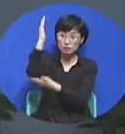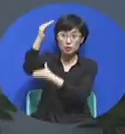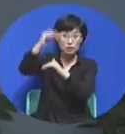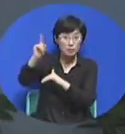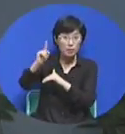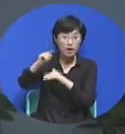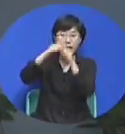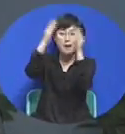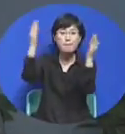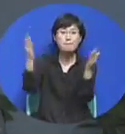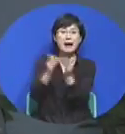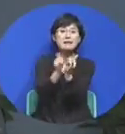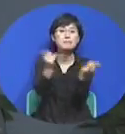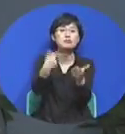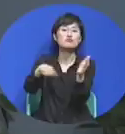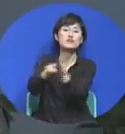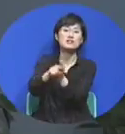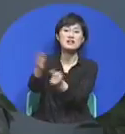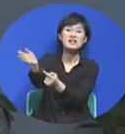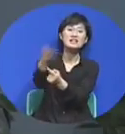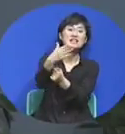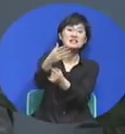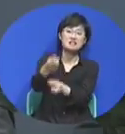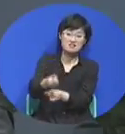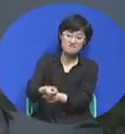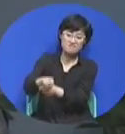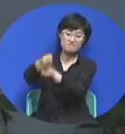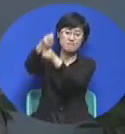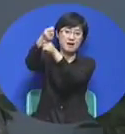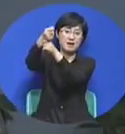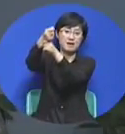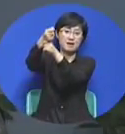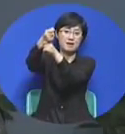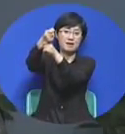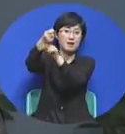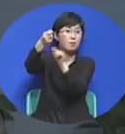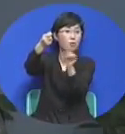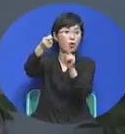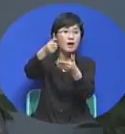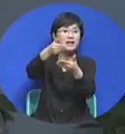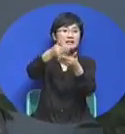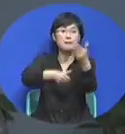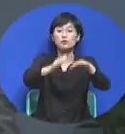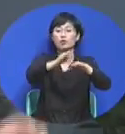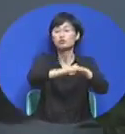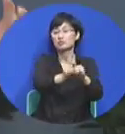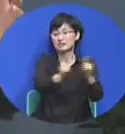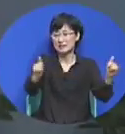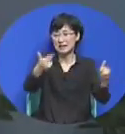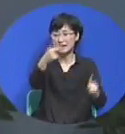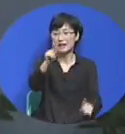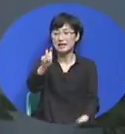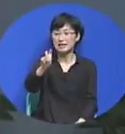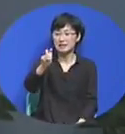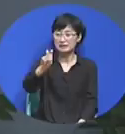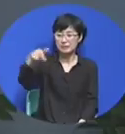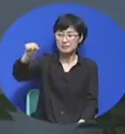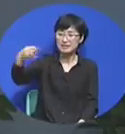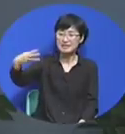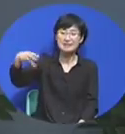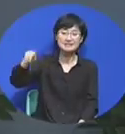We'll speak of this next week. Raise up the banner, the signal for all the nations. 남길자입니다. They're the ones who will leave behind. 그 단어 합친 걸